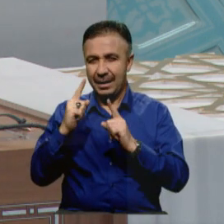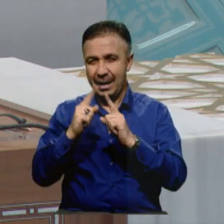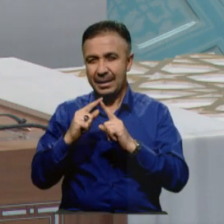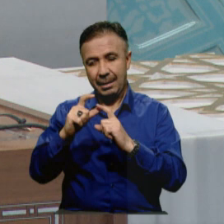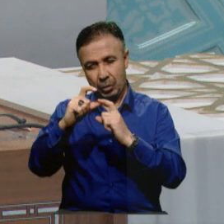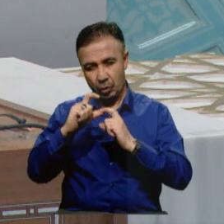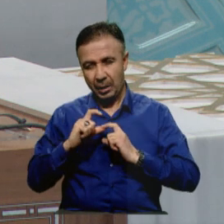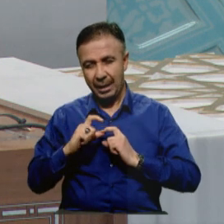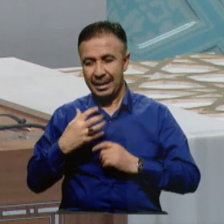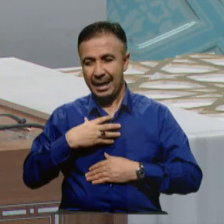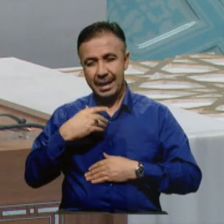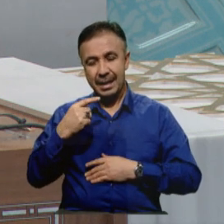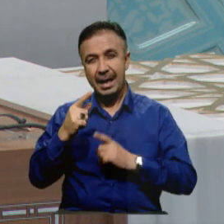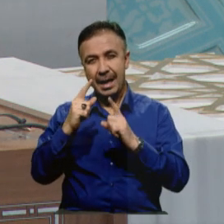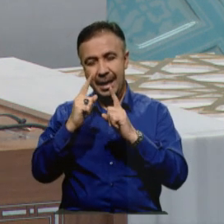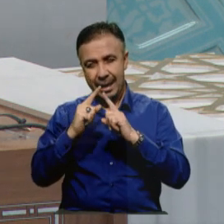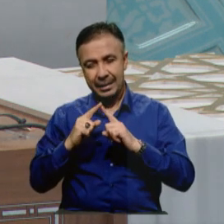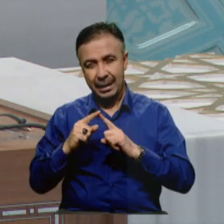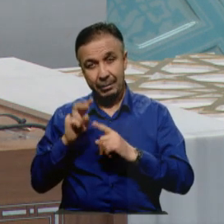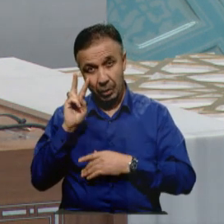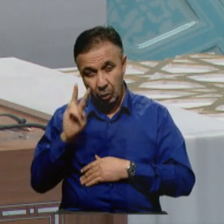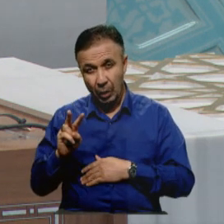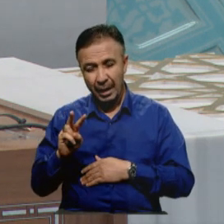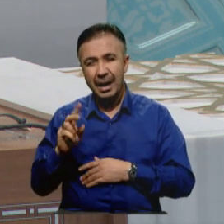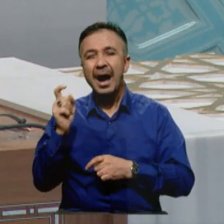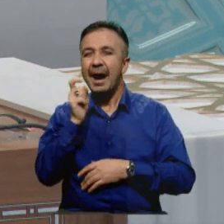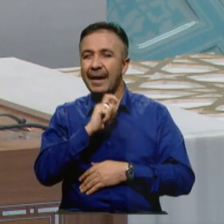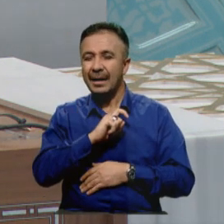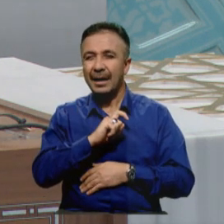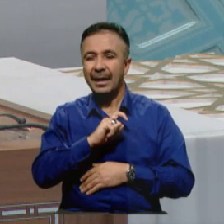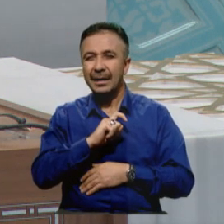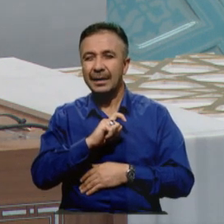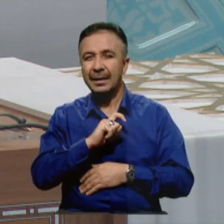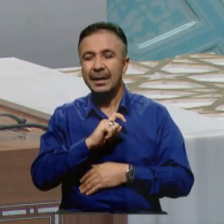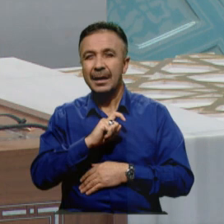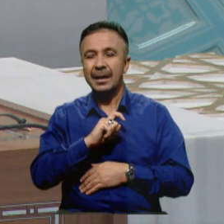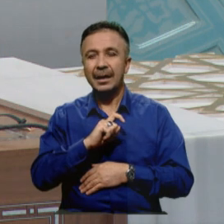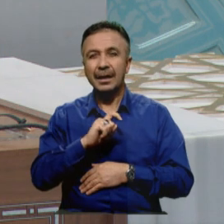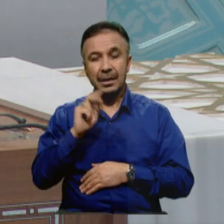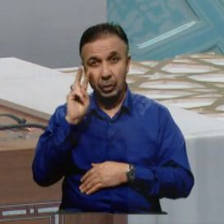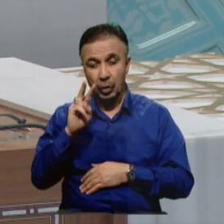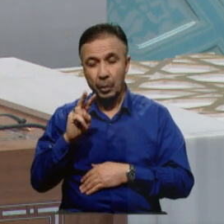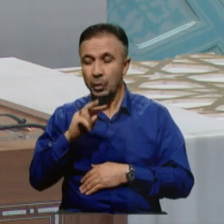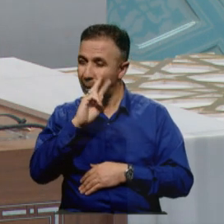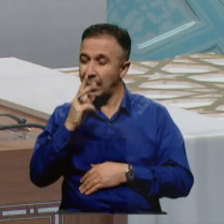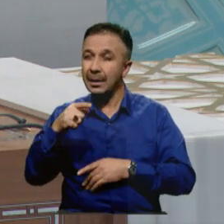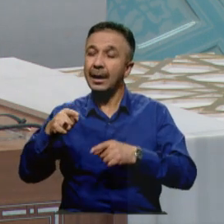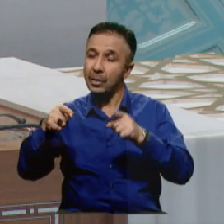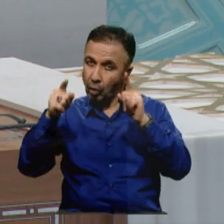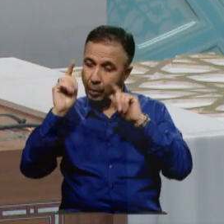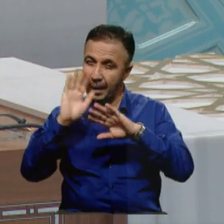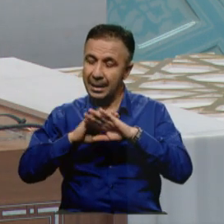gören, hatalarını, kusurlarını idrak edip, günahlarından tevbe istiğfar eden ve